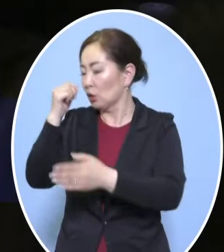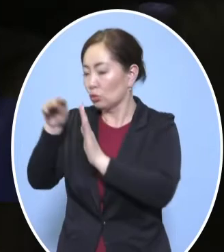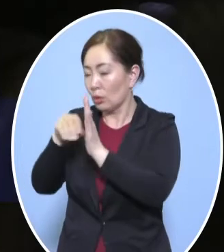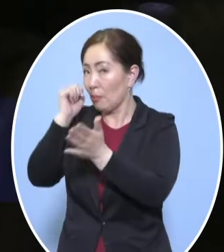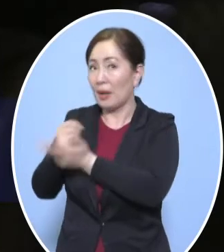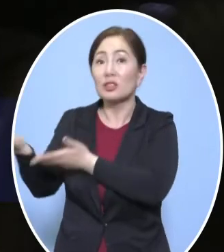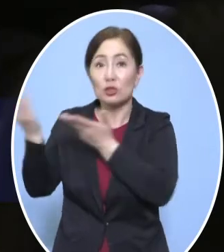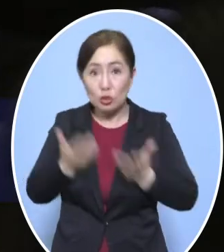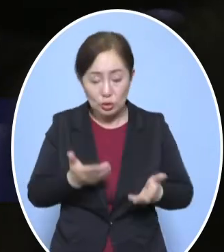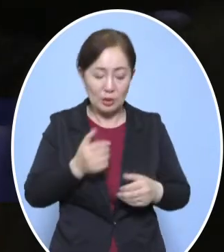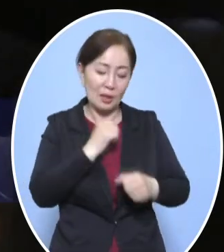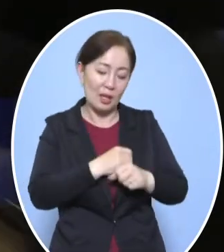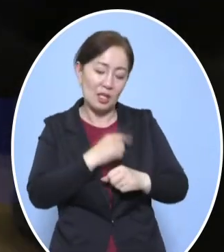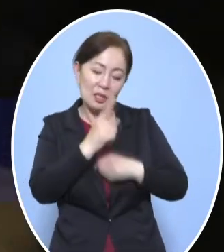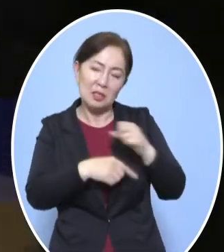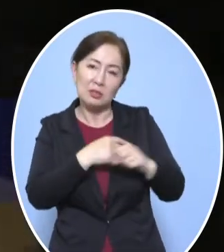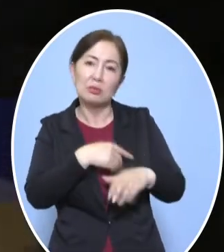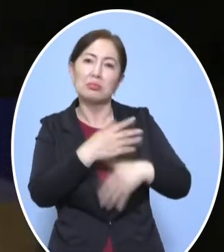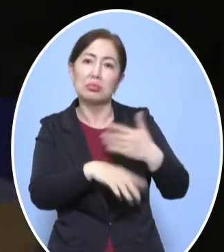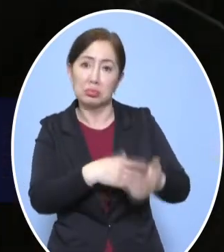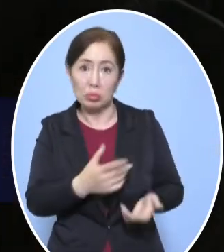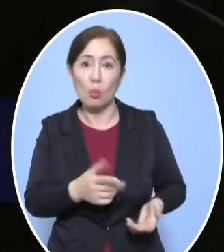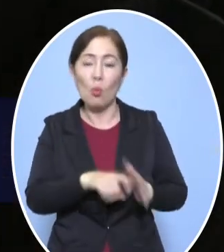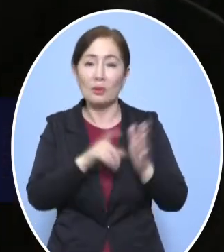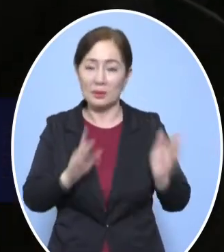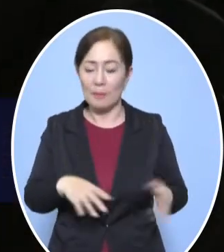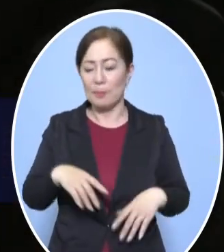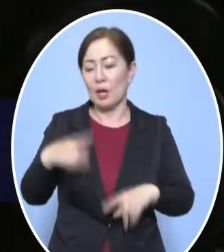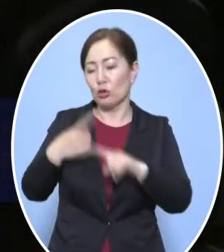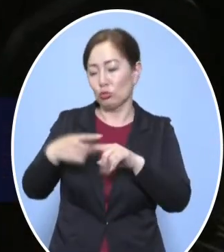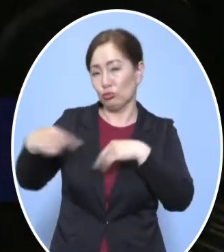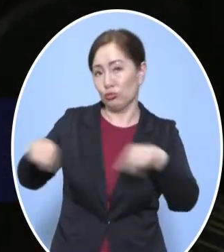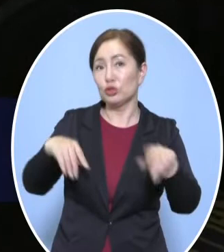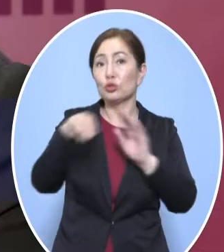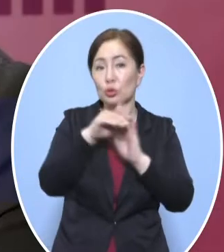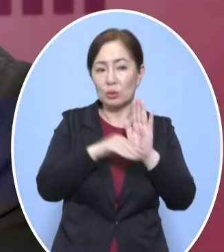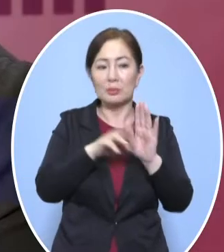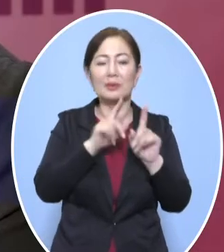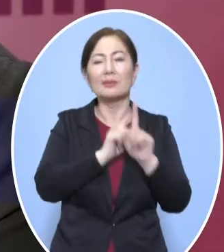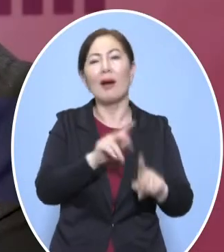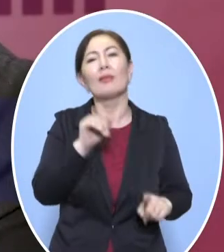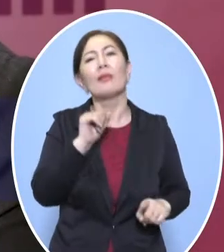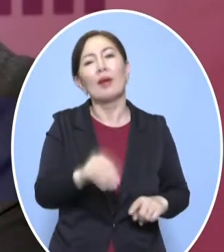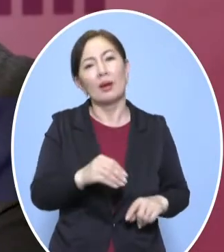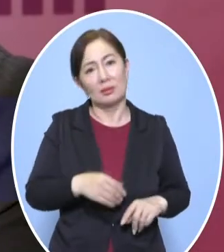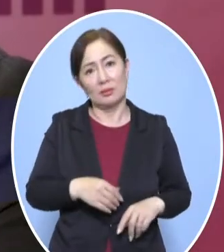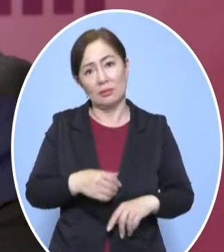батлаад жил гаруй хугацаа өнгөрч байна. Тэгээд орон нутагт энэ журмыг хэрхэн хэрэгжүүлэхтэй